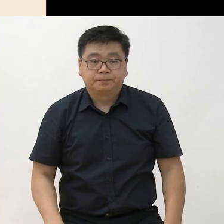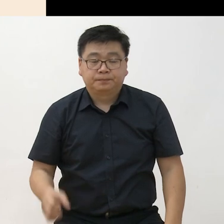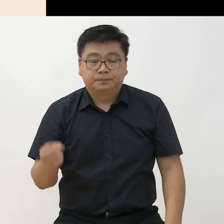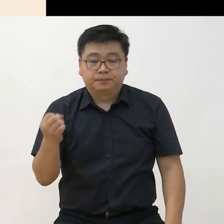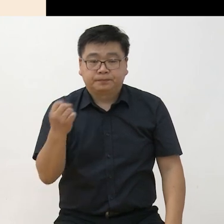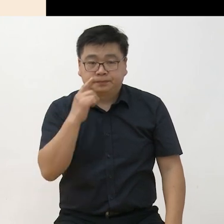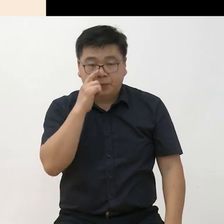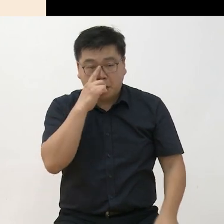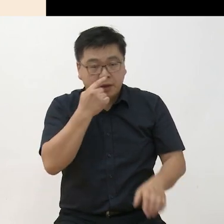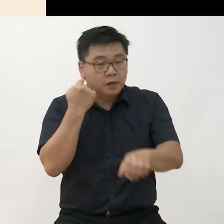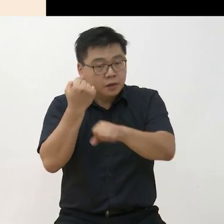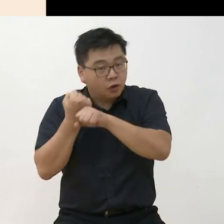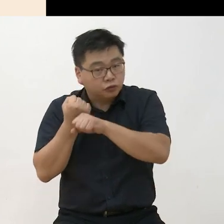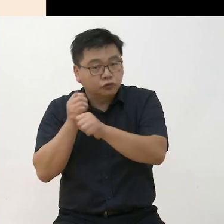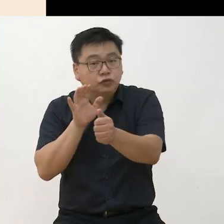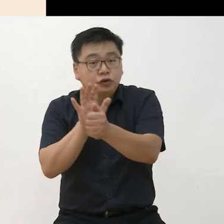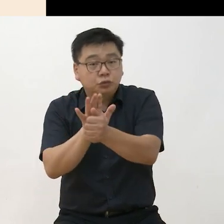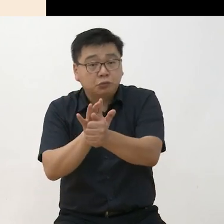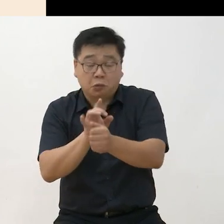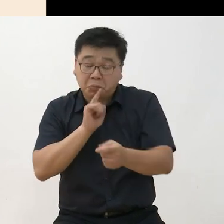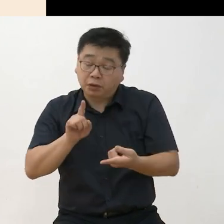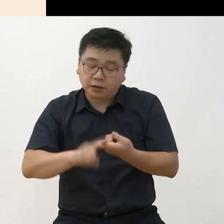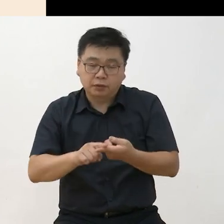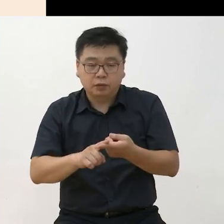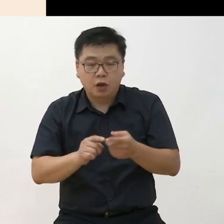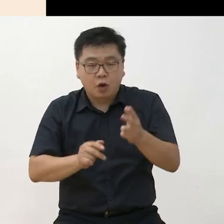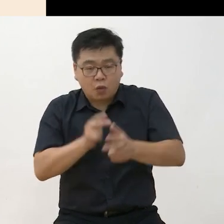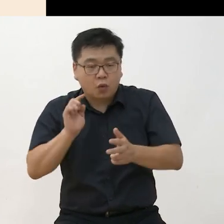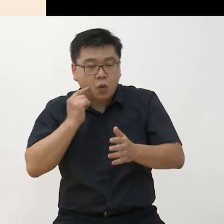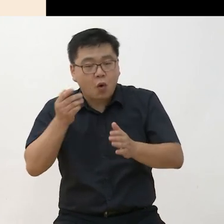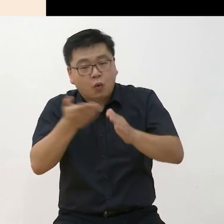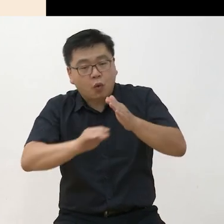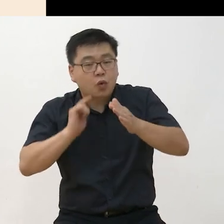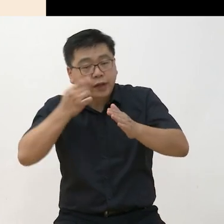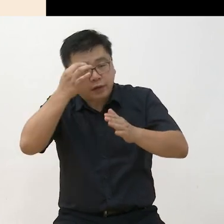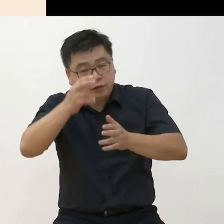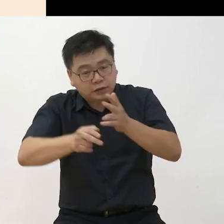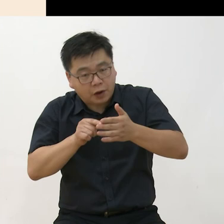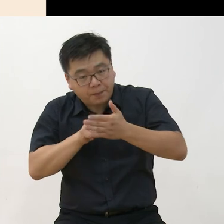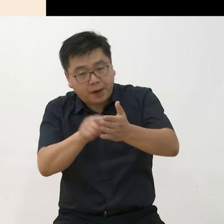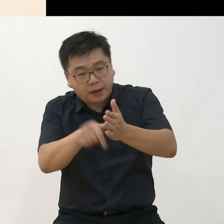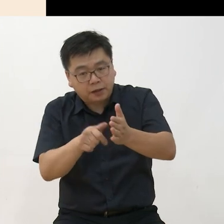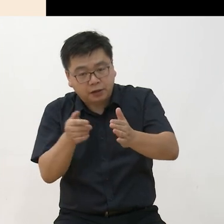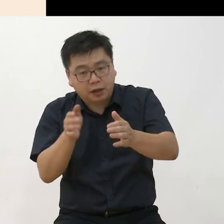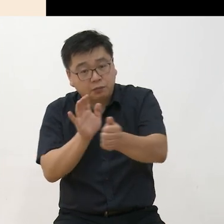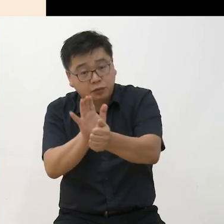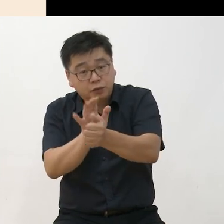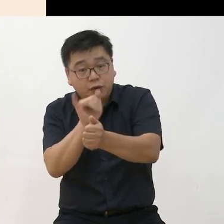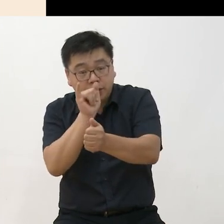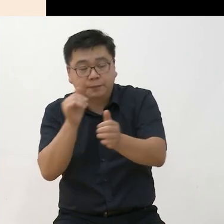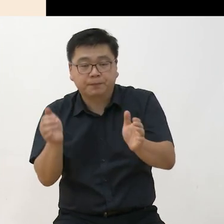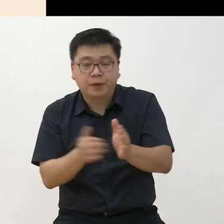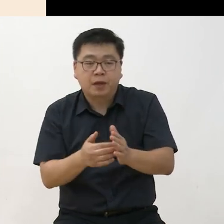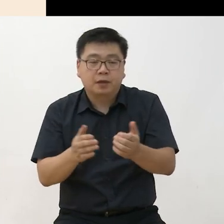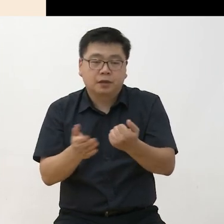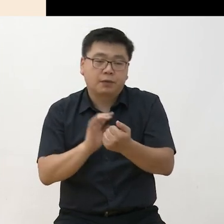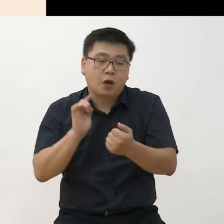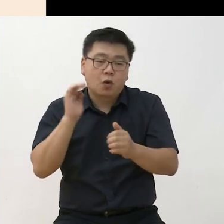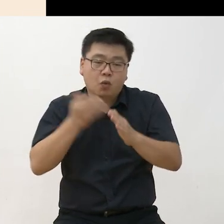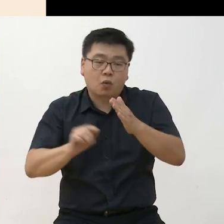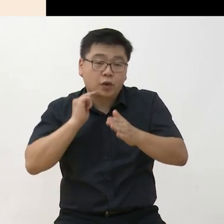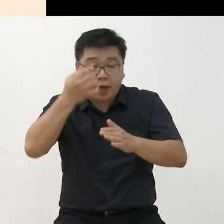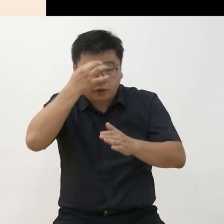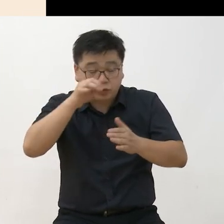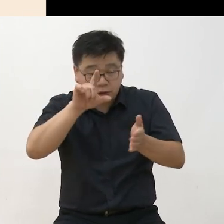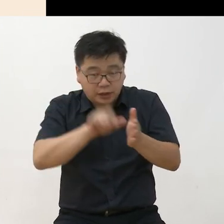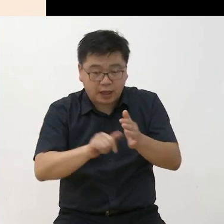그리고 연구 지원은 말 그대로 그 공공예술 사업 실현을 위한 사전 연구 활동이고요. 그래서 공공예술 관련해서 어떤 사회